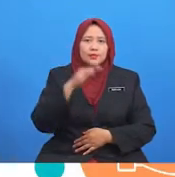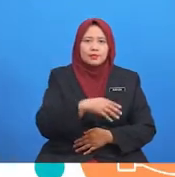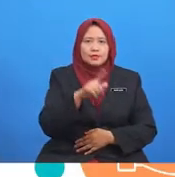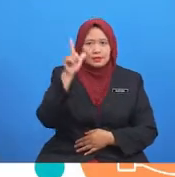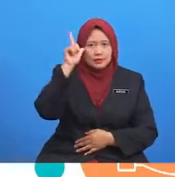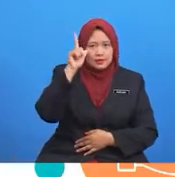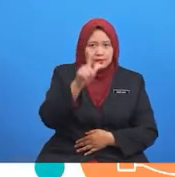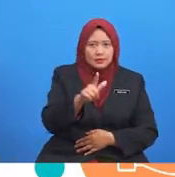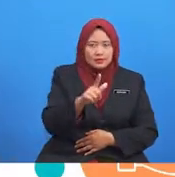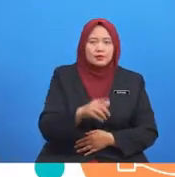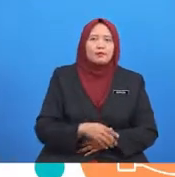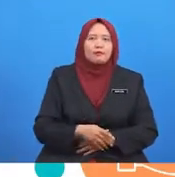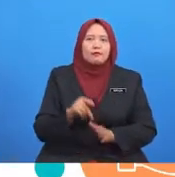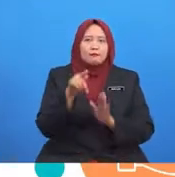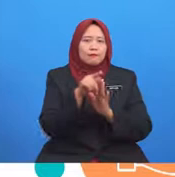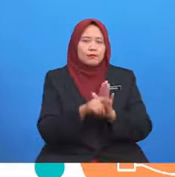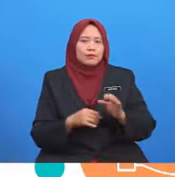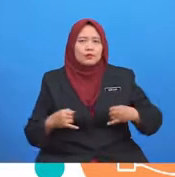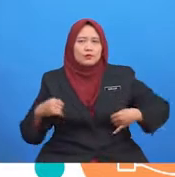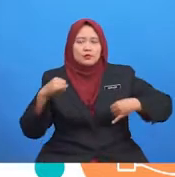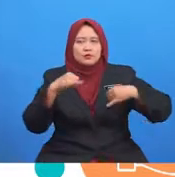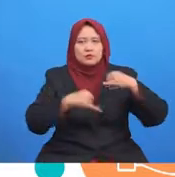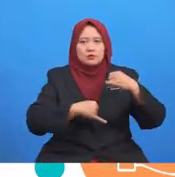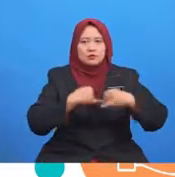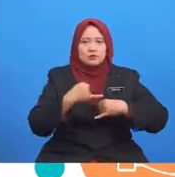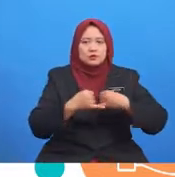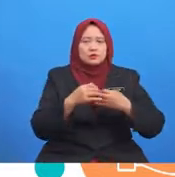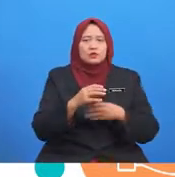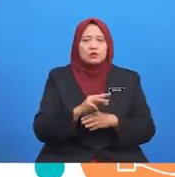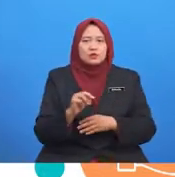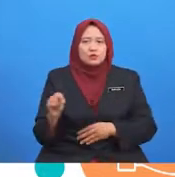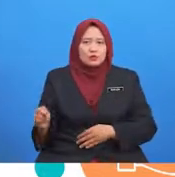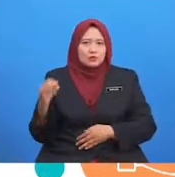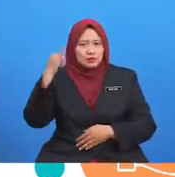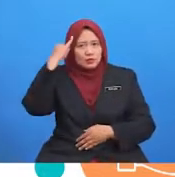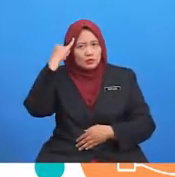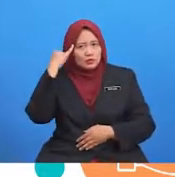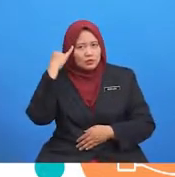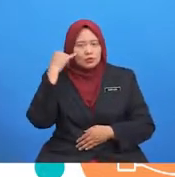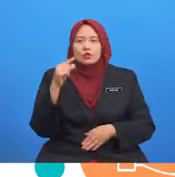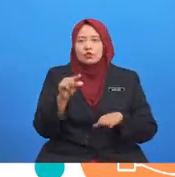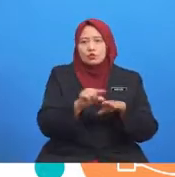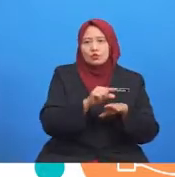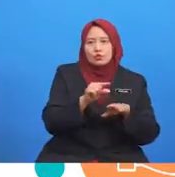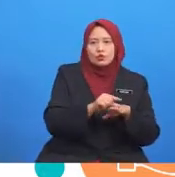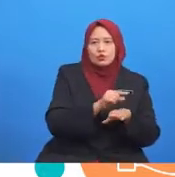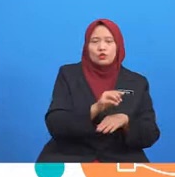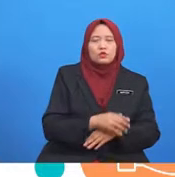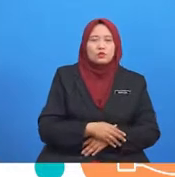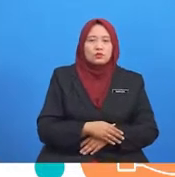contoh penjanaan idea yang boleh kita lakukan menggunakan lima bentuk asas